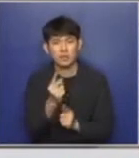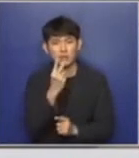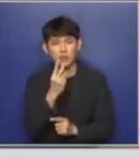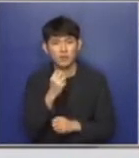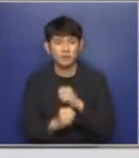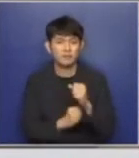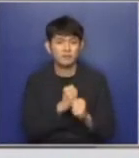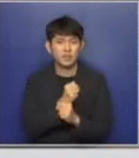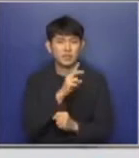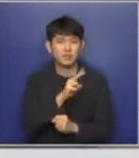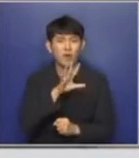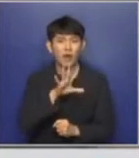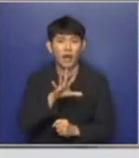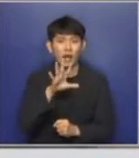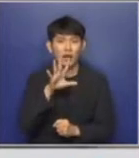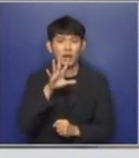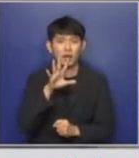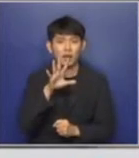ปี